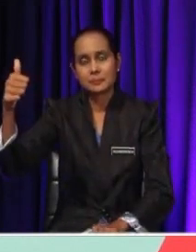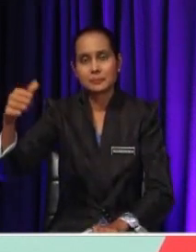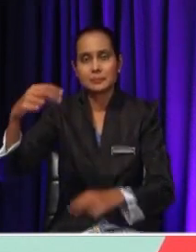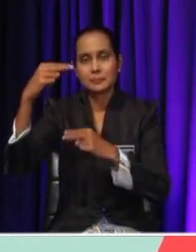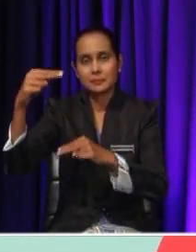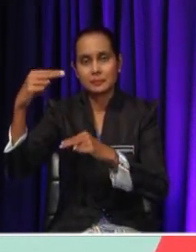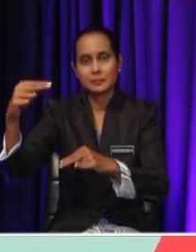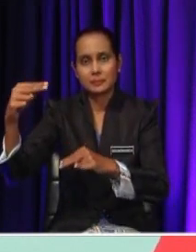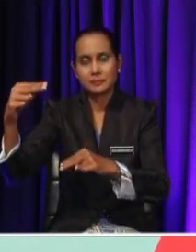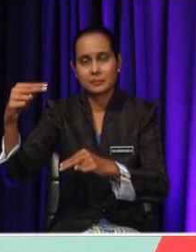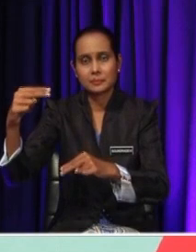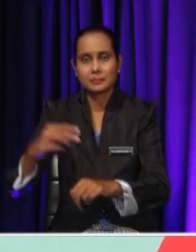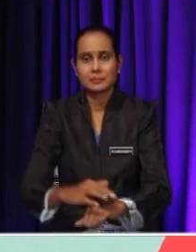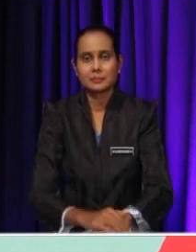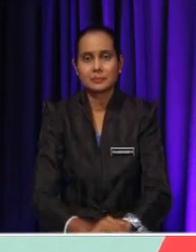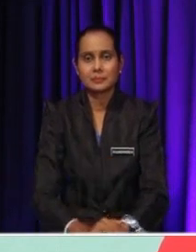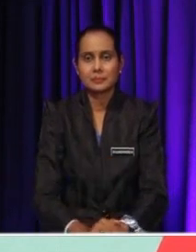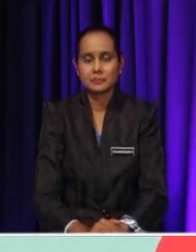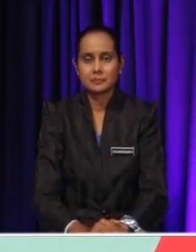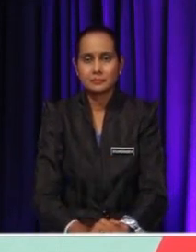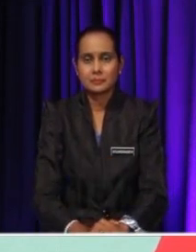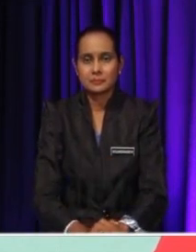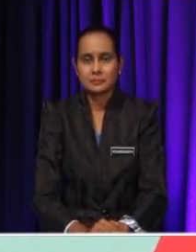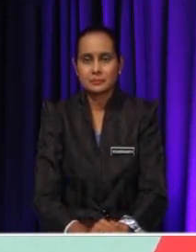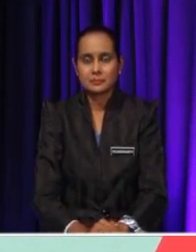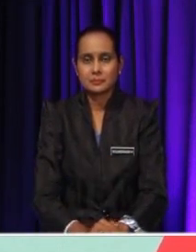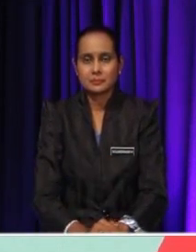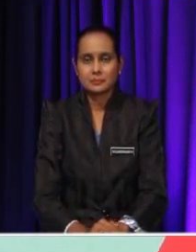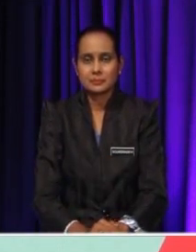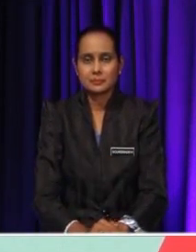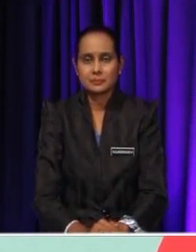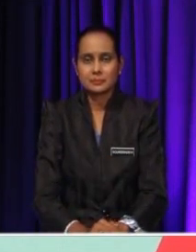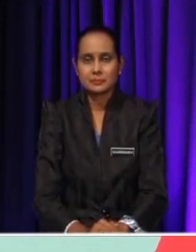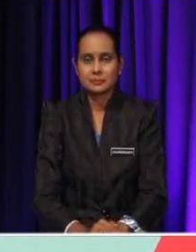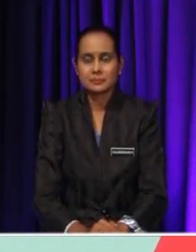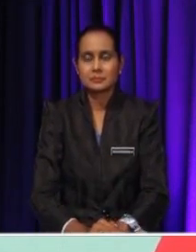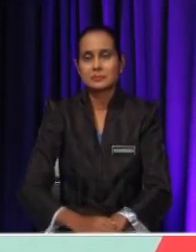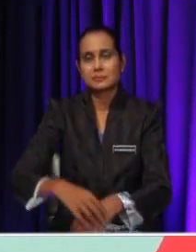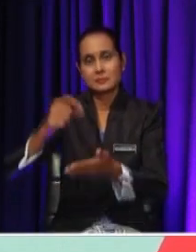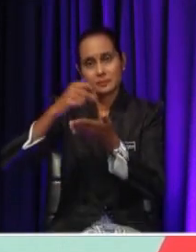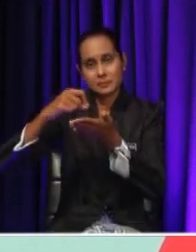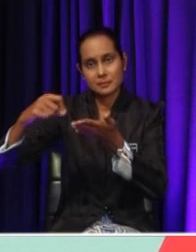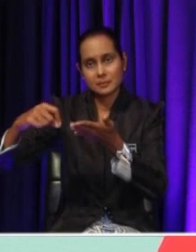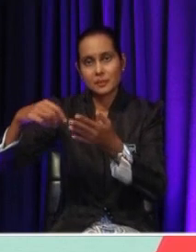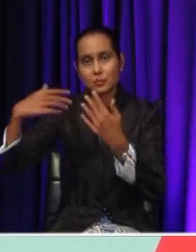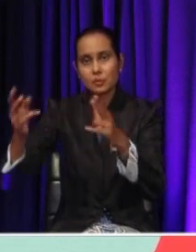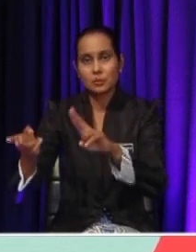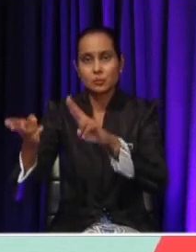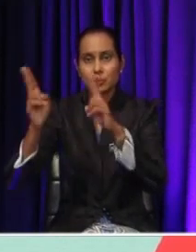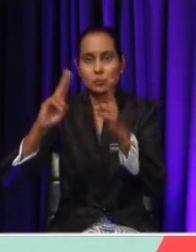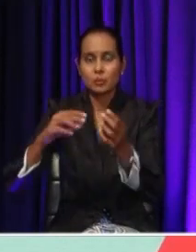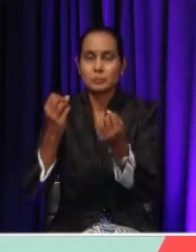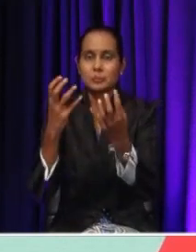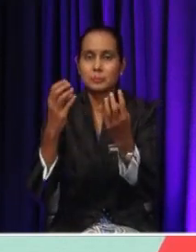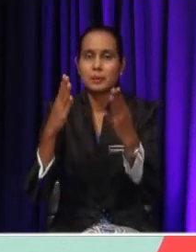hadiah buku perpustakaan negara untuk cerpen dan memori karyanya telah diterjemahkan ke beberapa